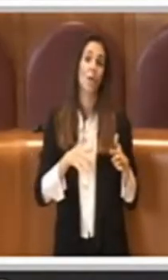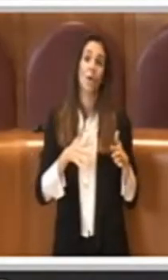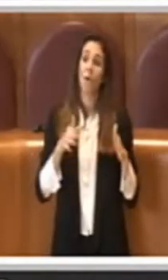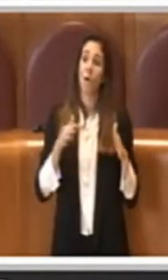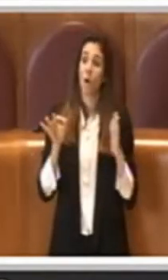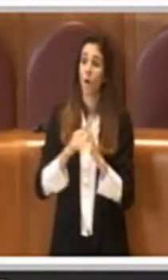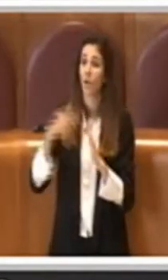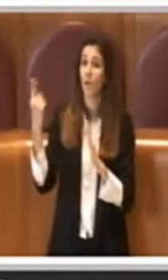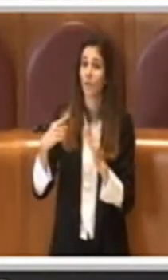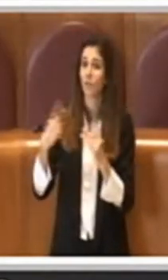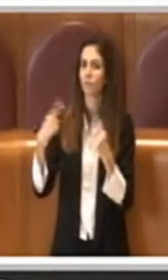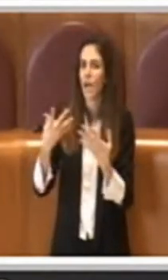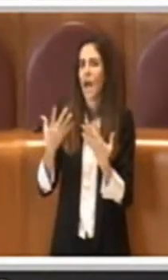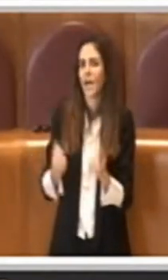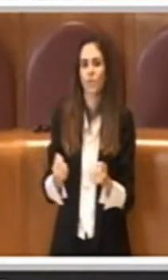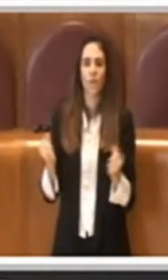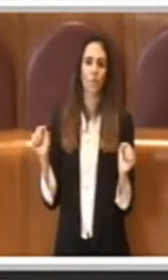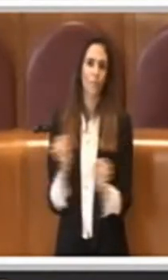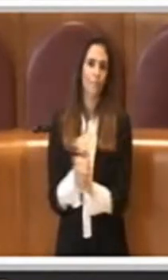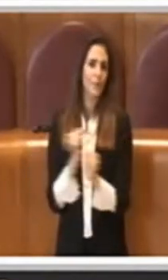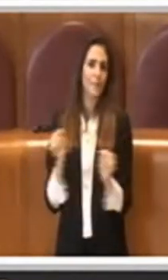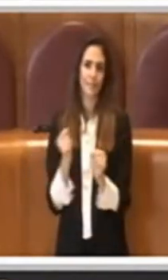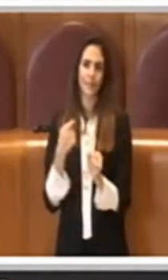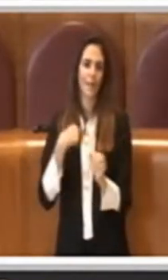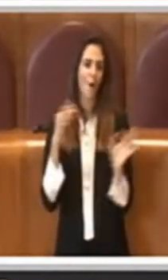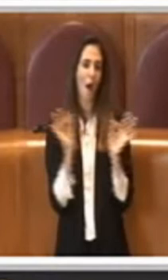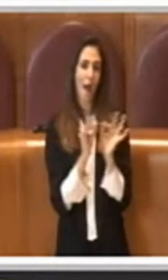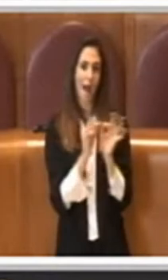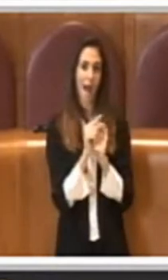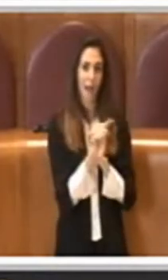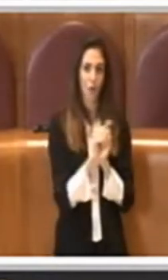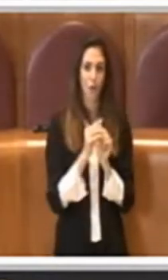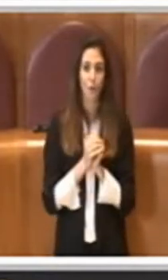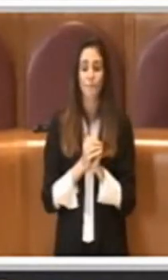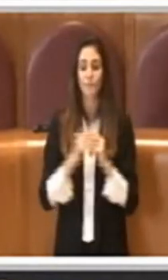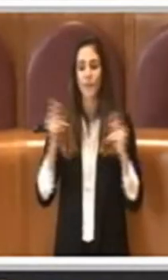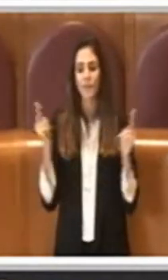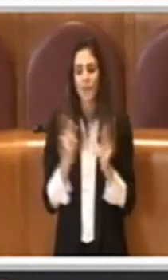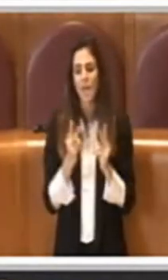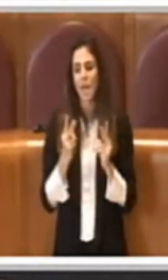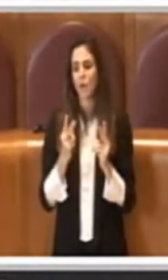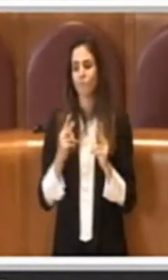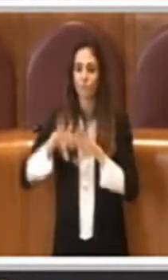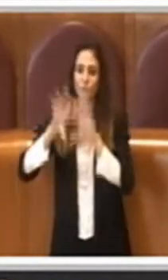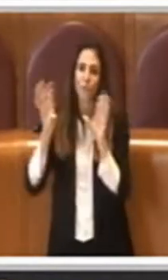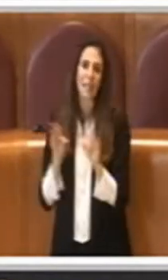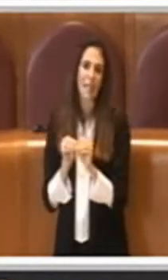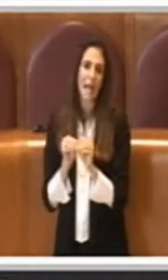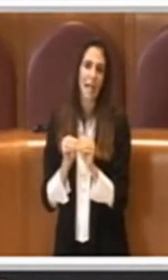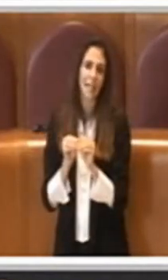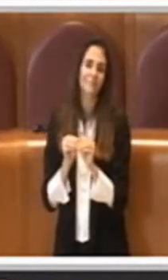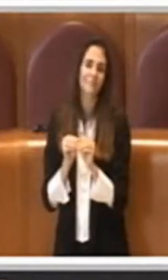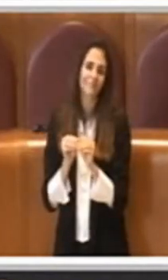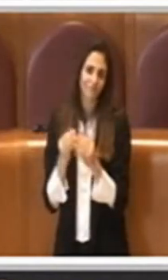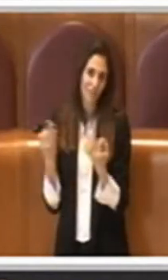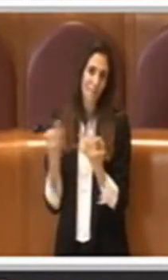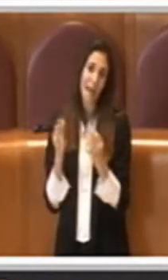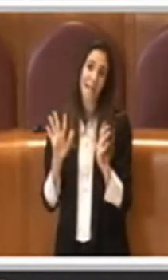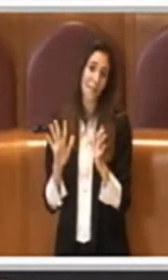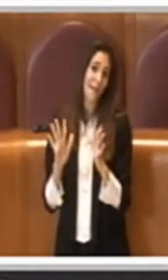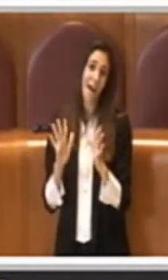questo ordine del giorno, comunque diciamo, come dire, comprensibile nel merito, ma purtroppo non attuabile